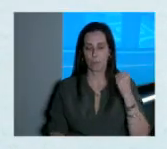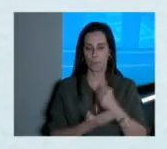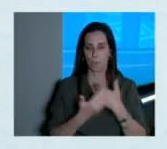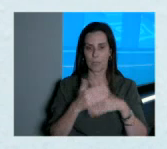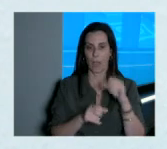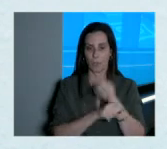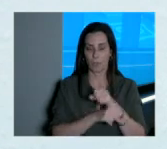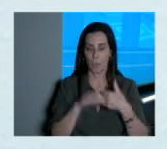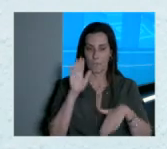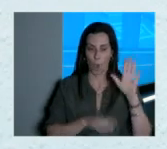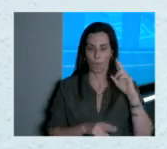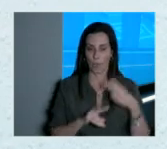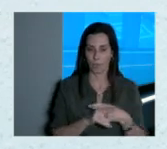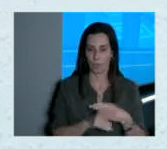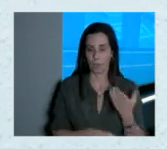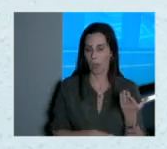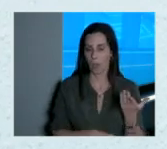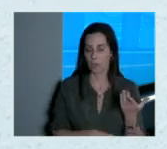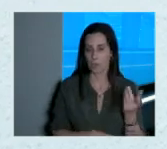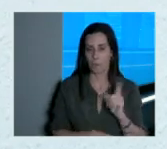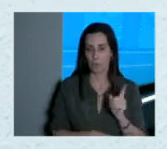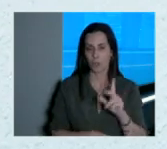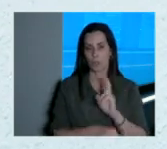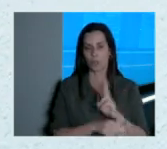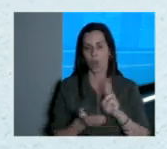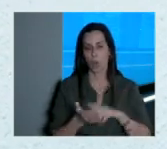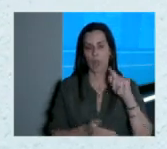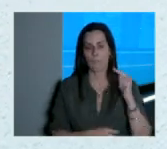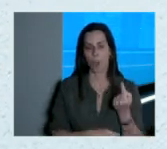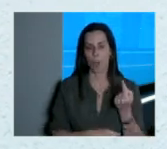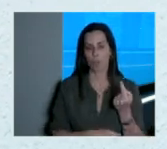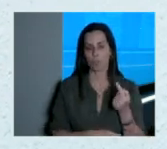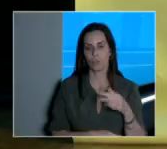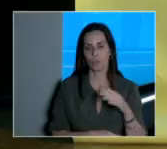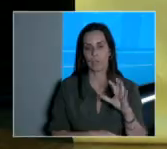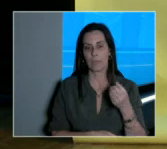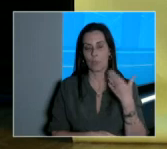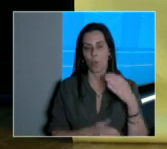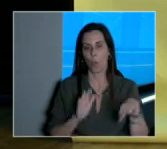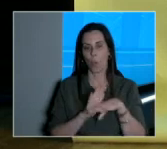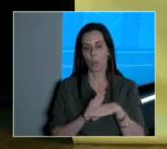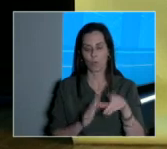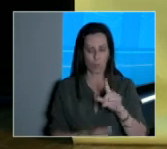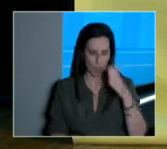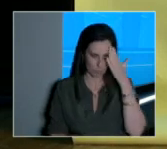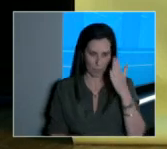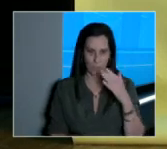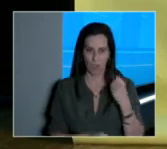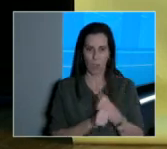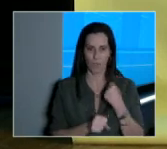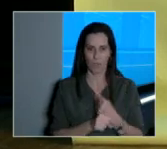פסגת ההתגברות ברוב רגיל, אז איך ומי ישמור על זכויות המיעוט כאשר יעברו חוקים נגדו? כל מי שמכיר את